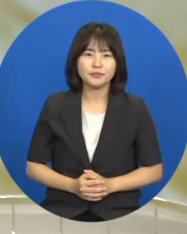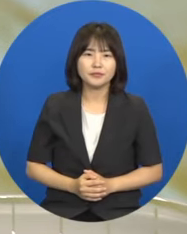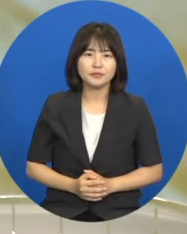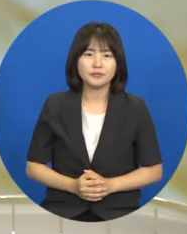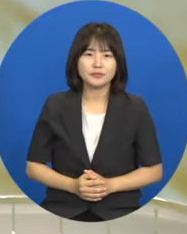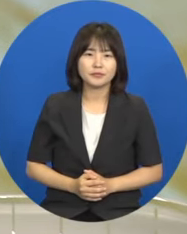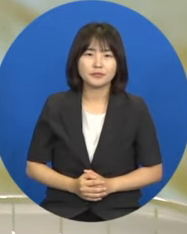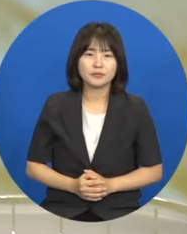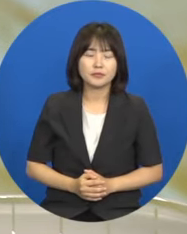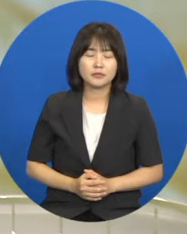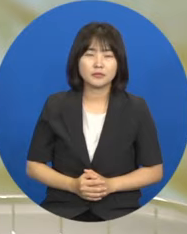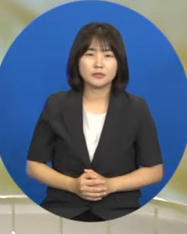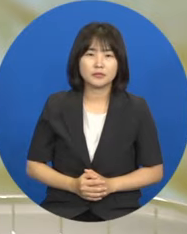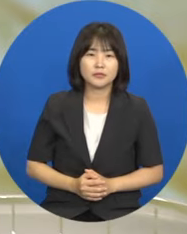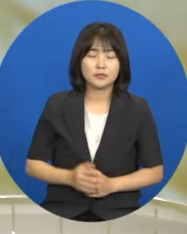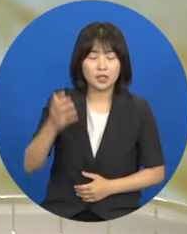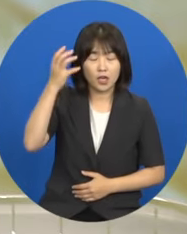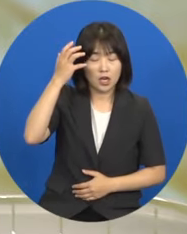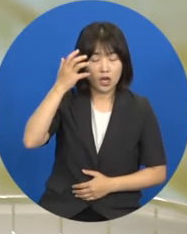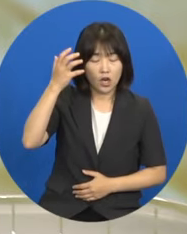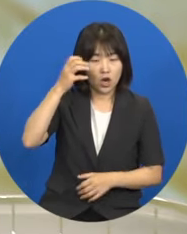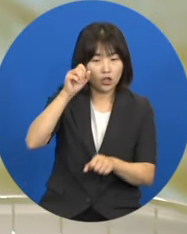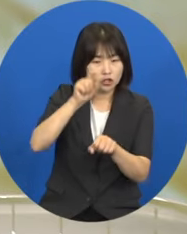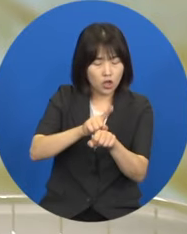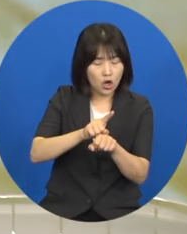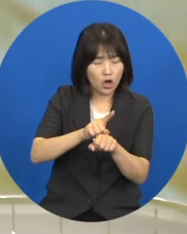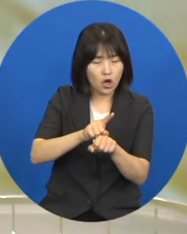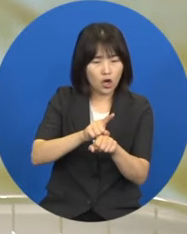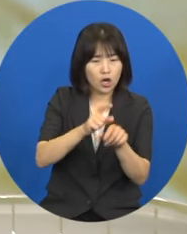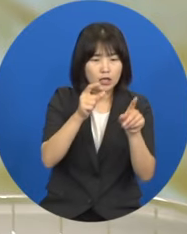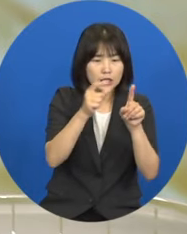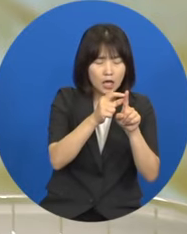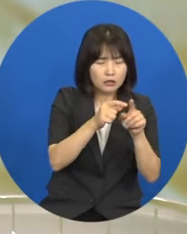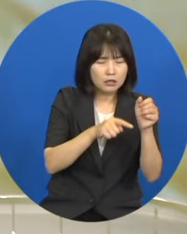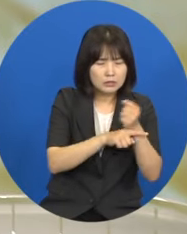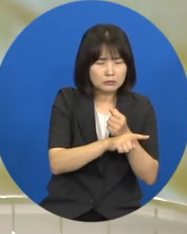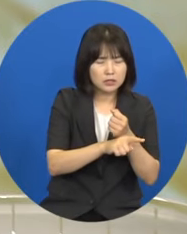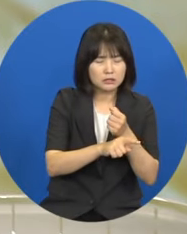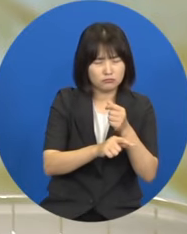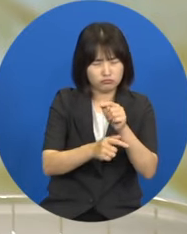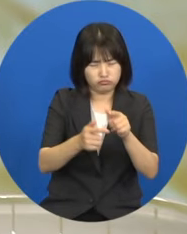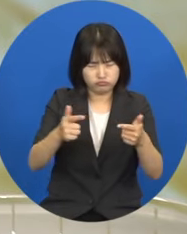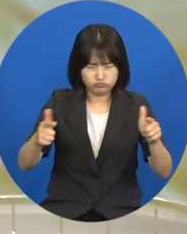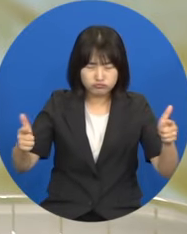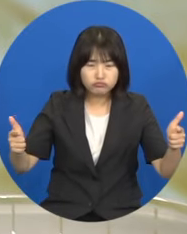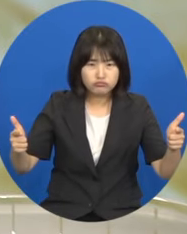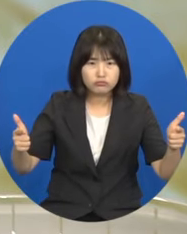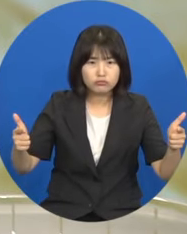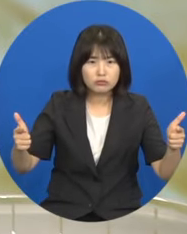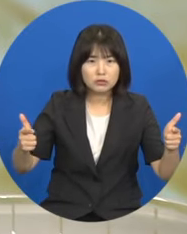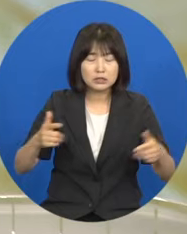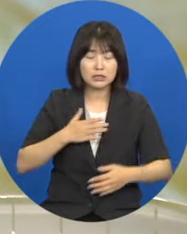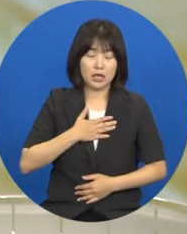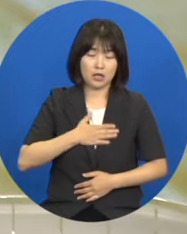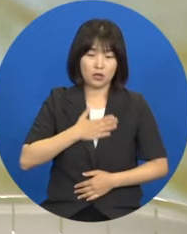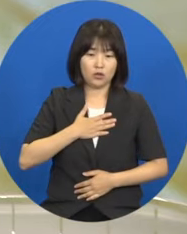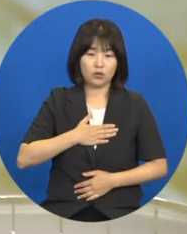이처럼 영성에 대한 의미가 변화무쌍한데 제가 알고 있는 영성의 정의만 해도 35가지나